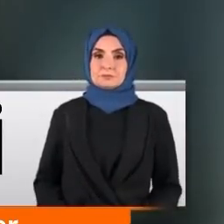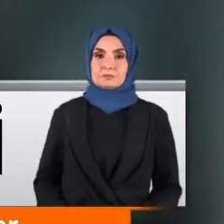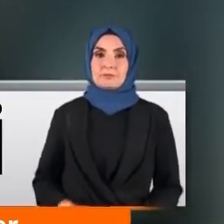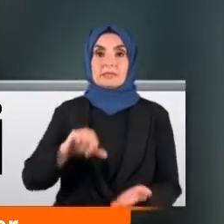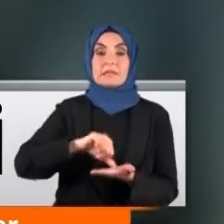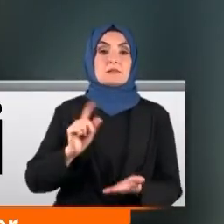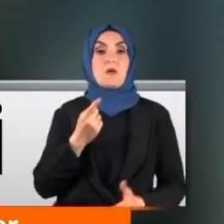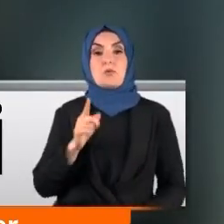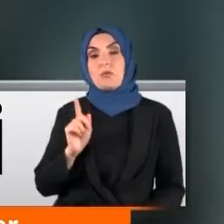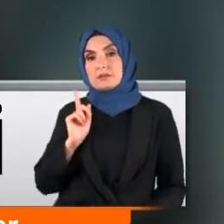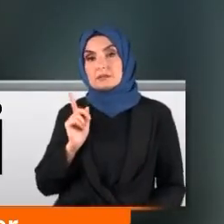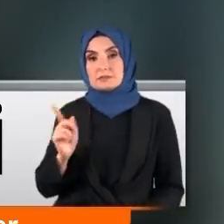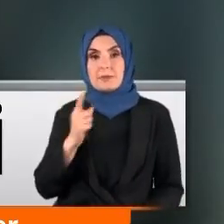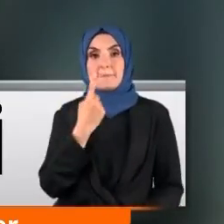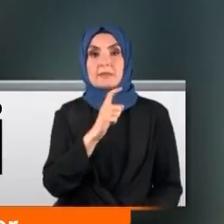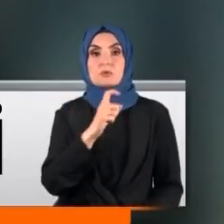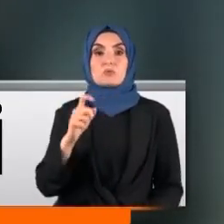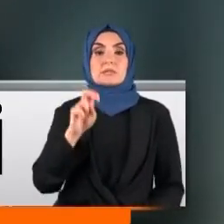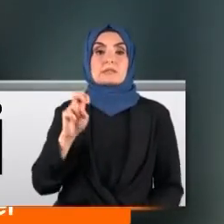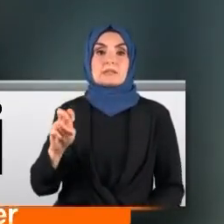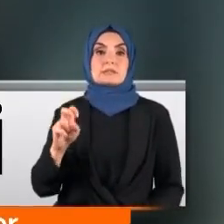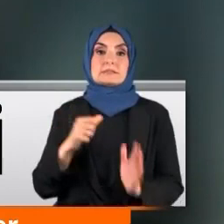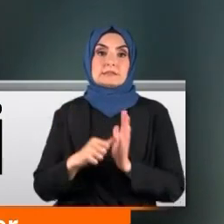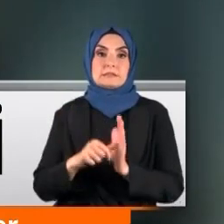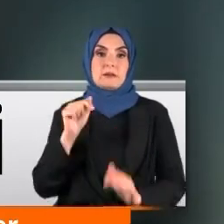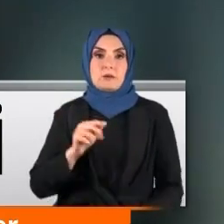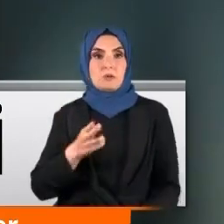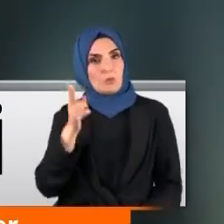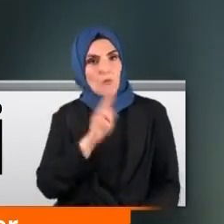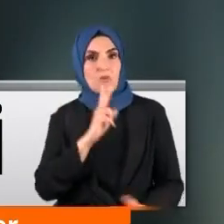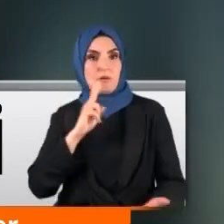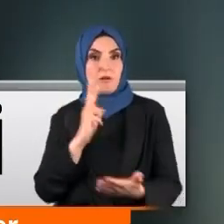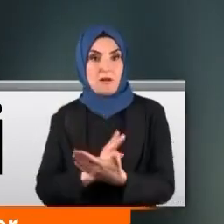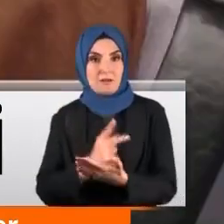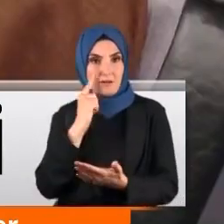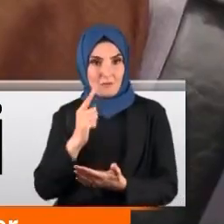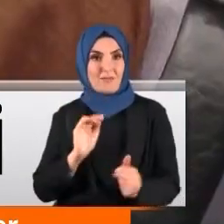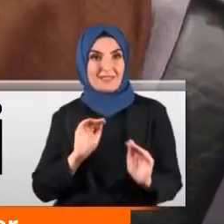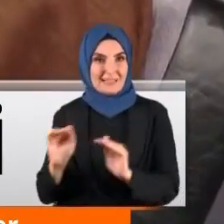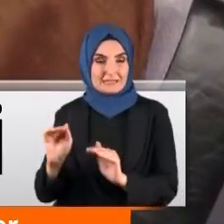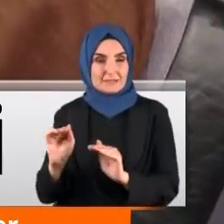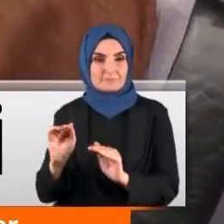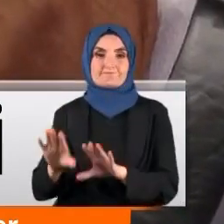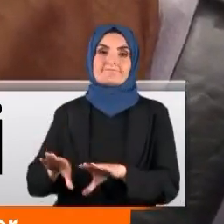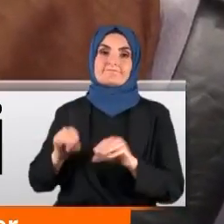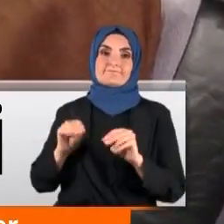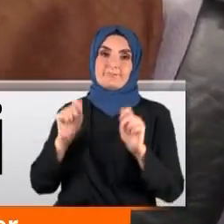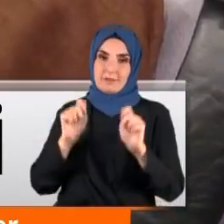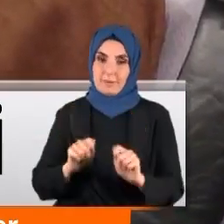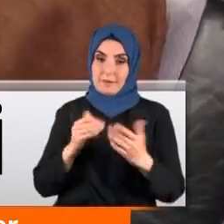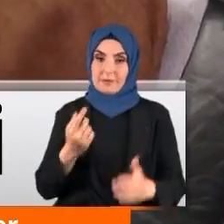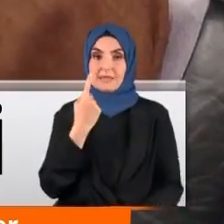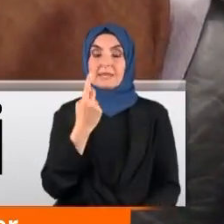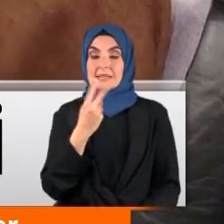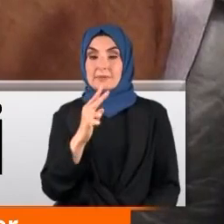İran yönetimi 1998 yılında ölüm fermanına verdiği desteği geri çekti ama 2005'te Ayetullah Ali Hamaney,